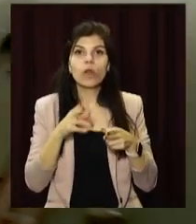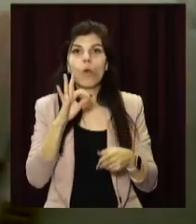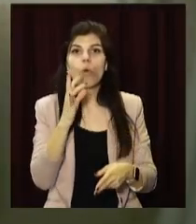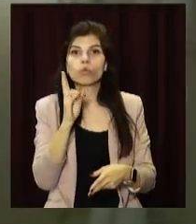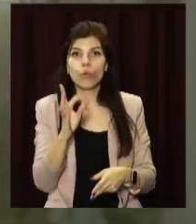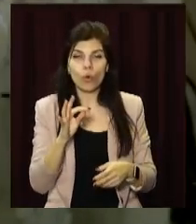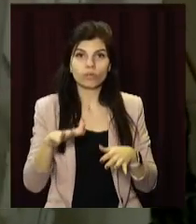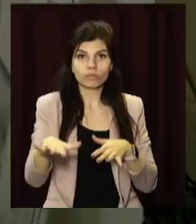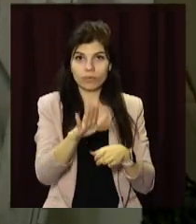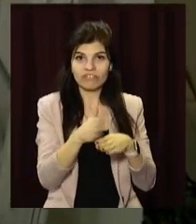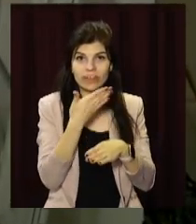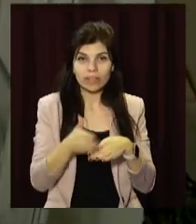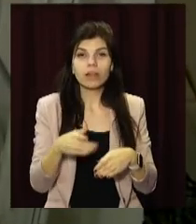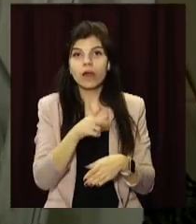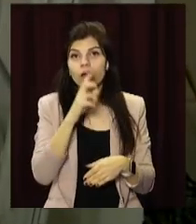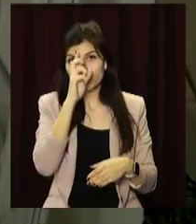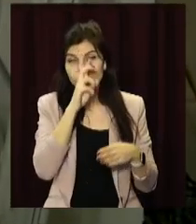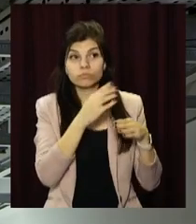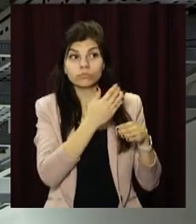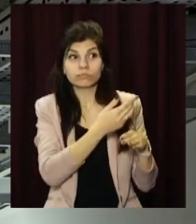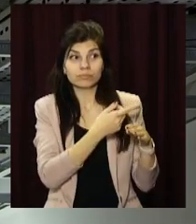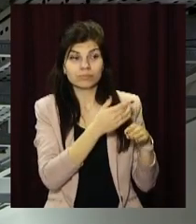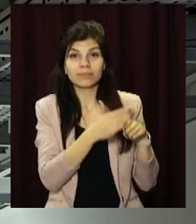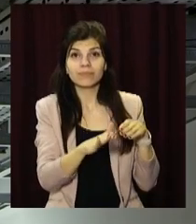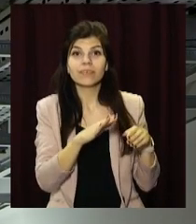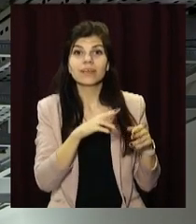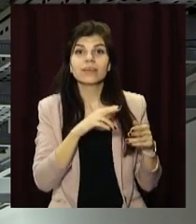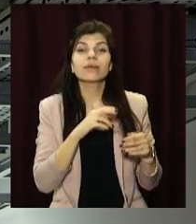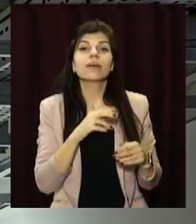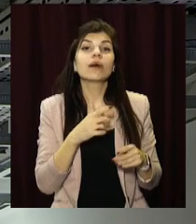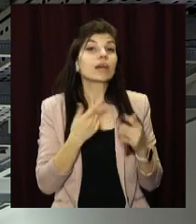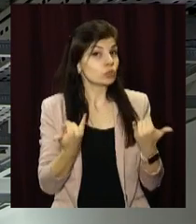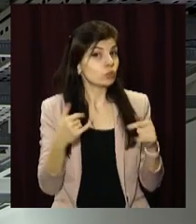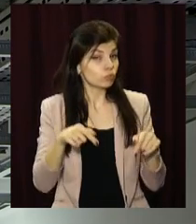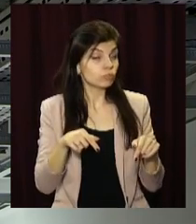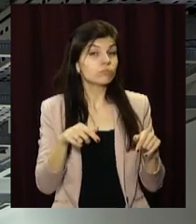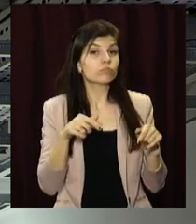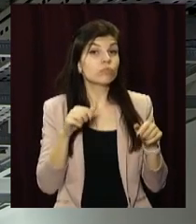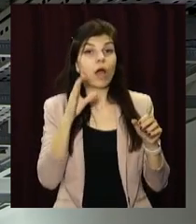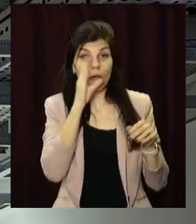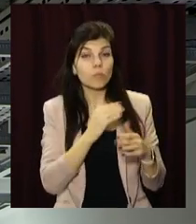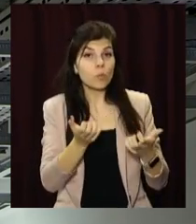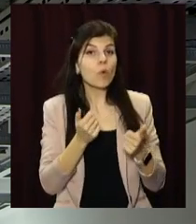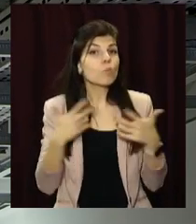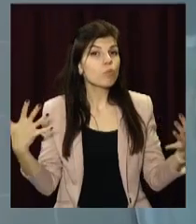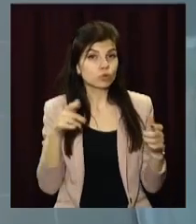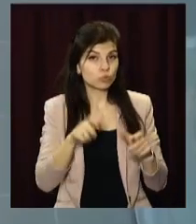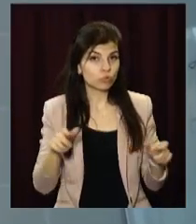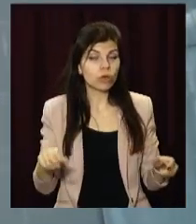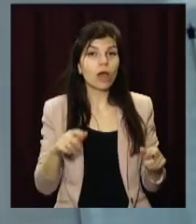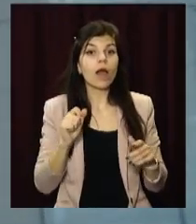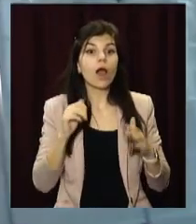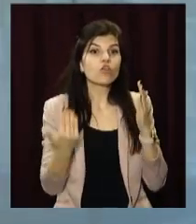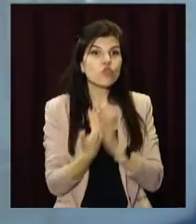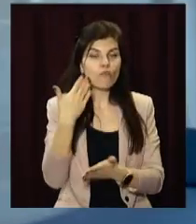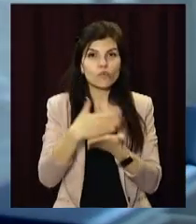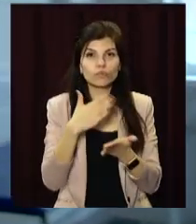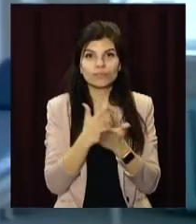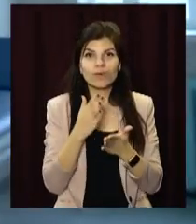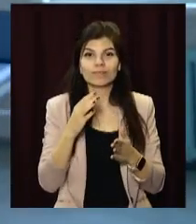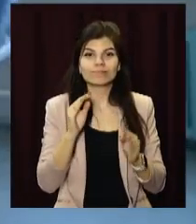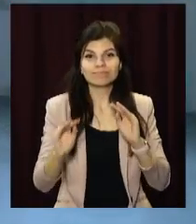та онкології. Нині коштом держбюджету реконструюють приймальне відділення. Після цього тут зможуть приймати більше пацієнтів. А завдяки новому